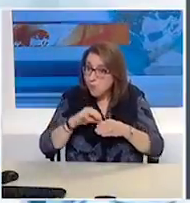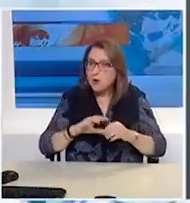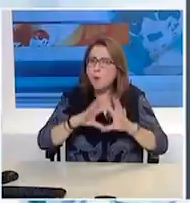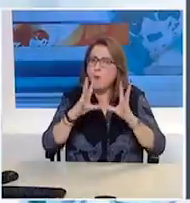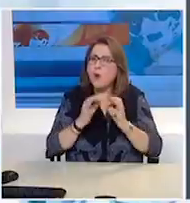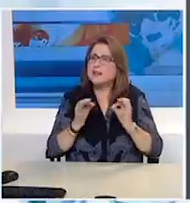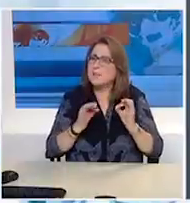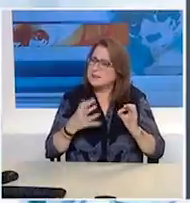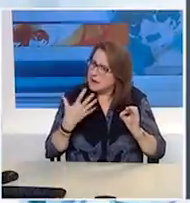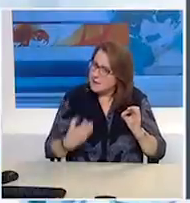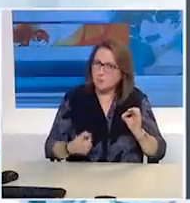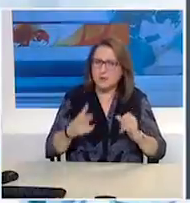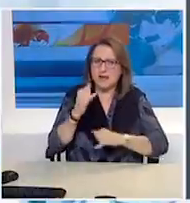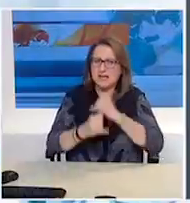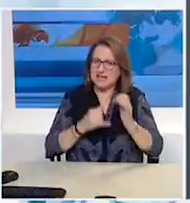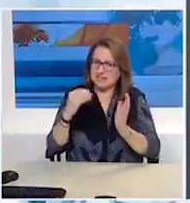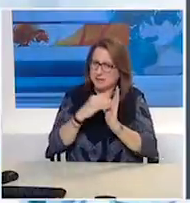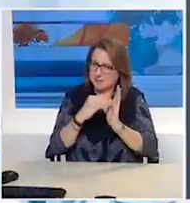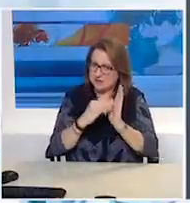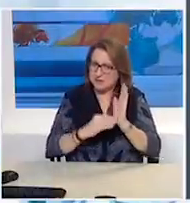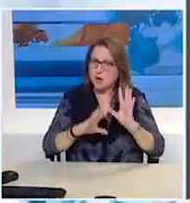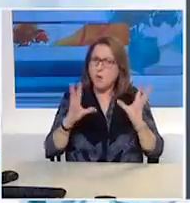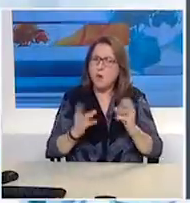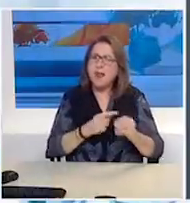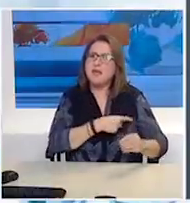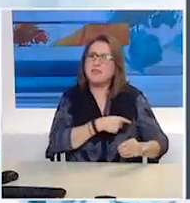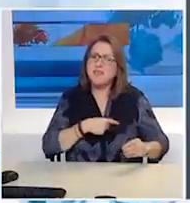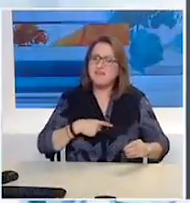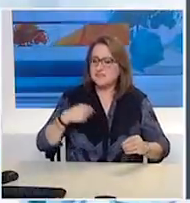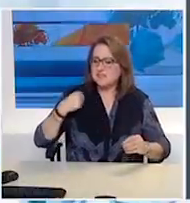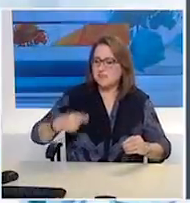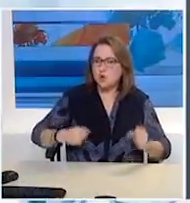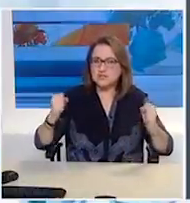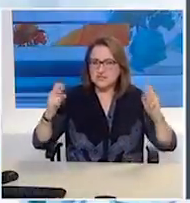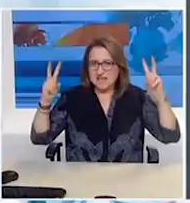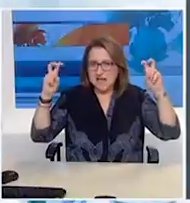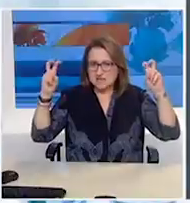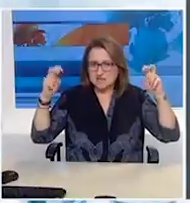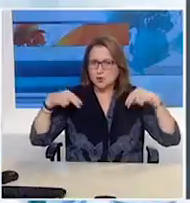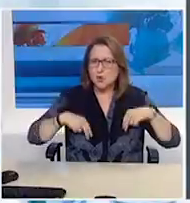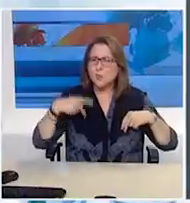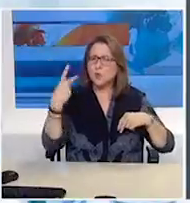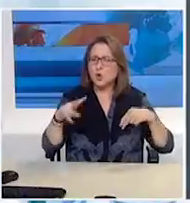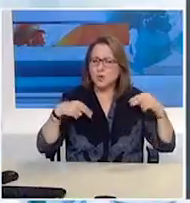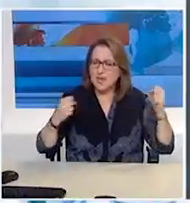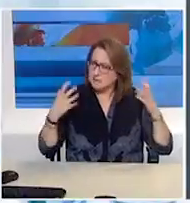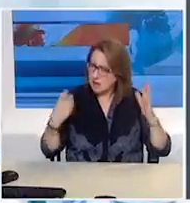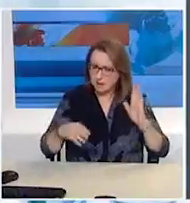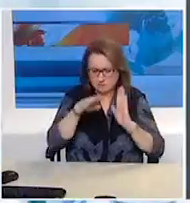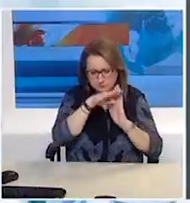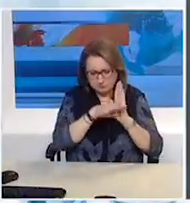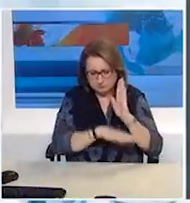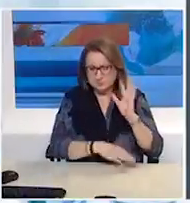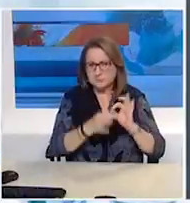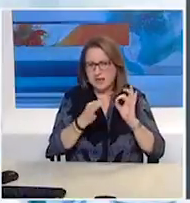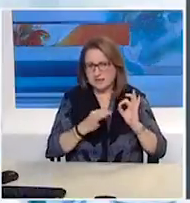Διεύθυνσης Δημόσιας Υγείας και Ποιότητας Ζωής, τη Διεύθυνση Δημόσιας Υγείας και Υγιεινής Περιβάλλοντος του Υπουργείου μας. Μέτρα τα οποία